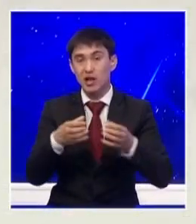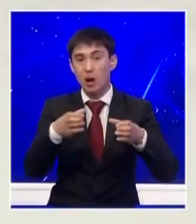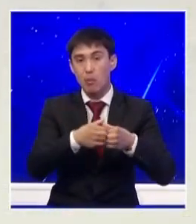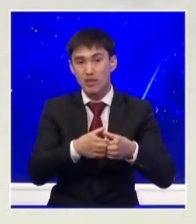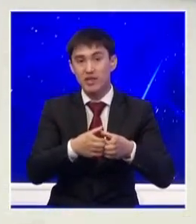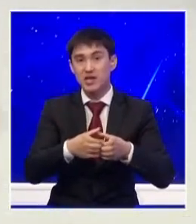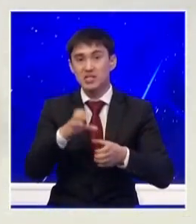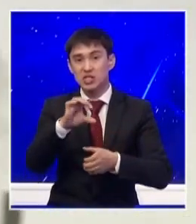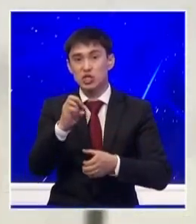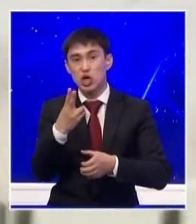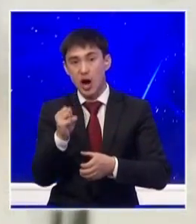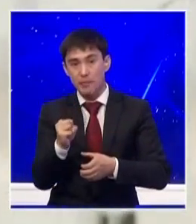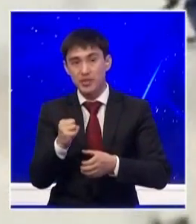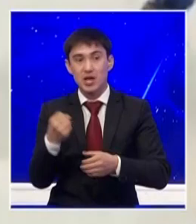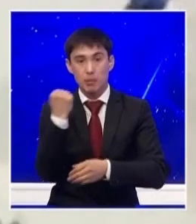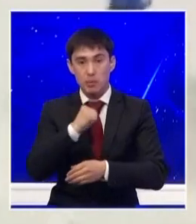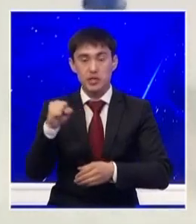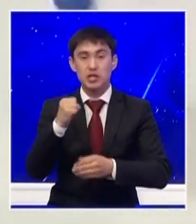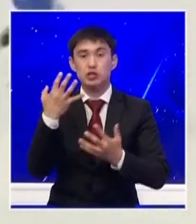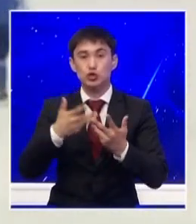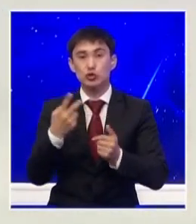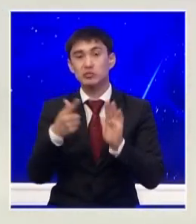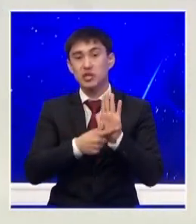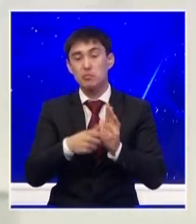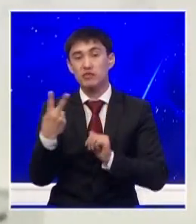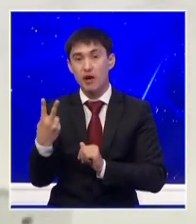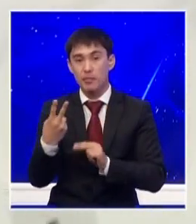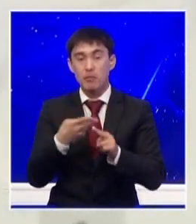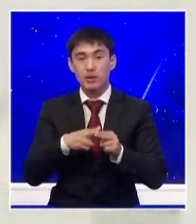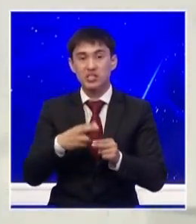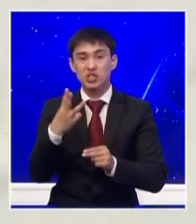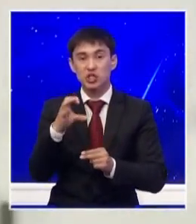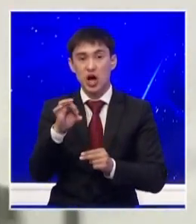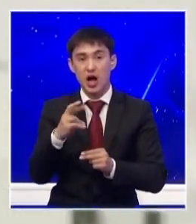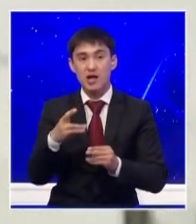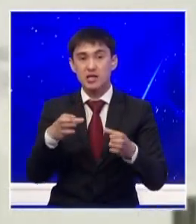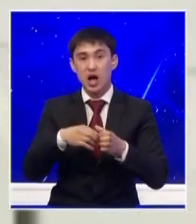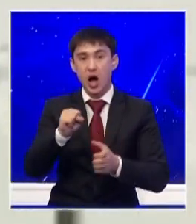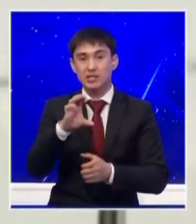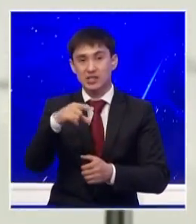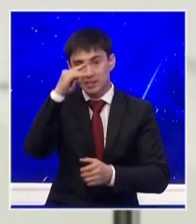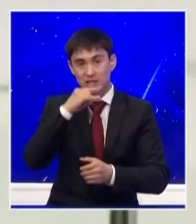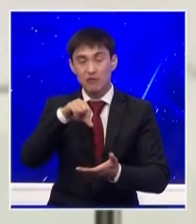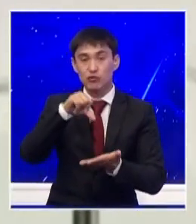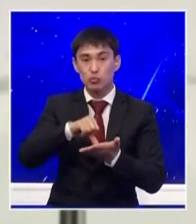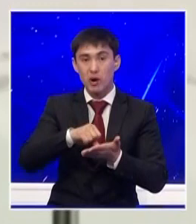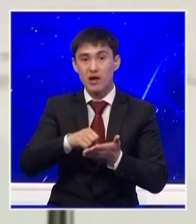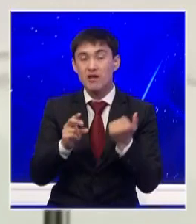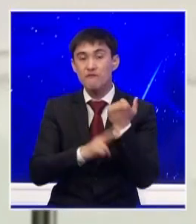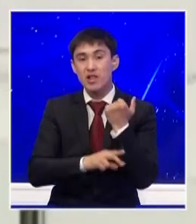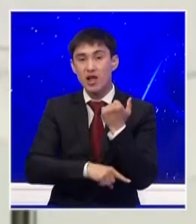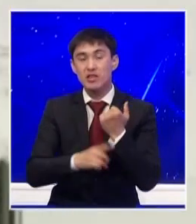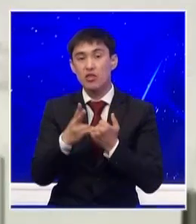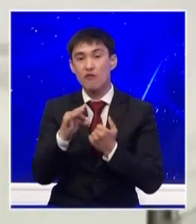с командой Соединенных Штатов Америки и одержала победу со счетом 7/2 помимо США в дивизионез Казахстаном также выступает Финляндия